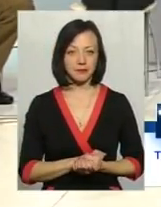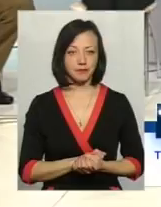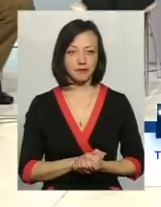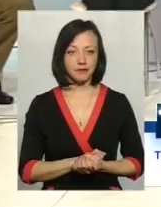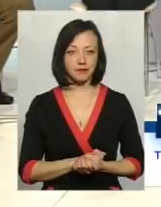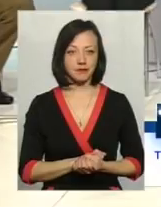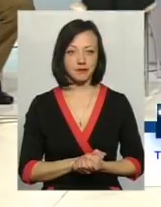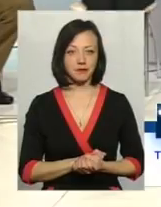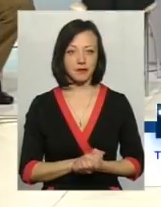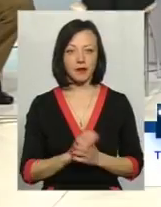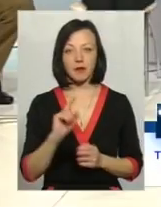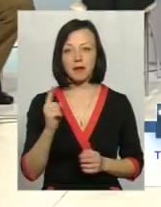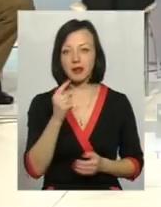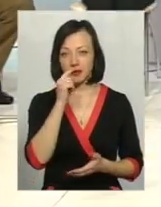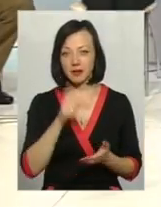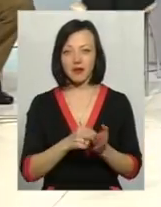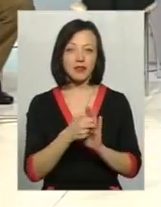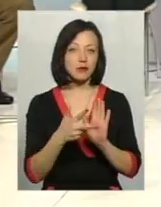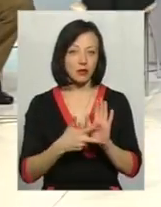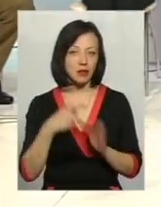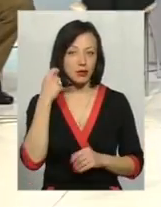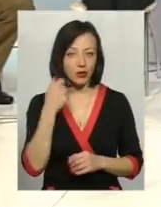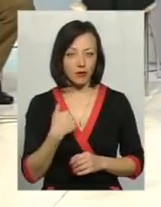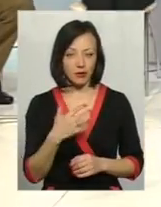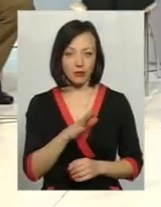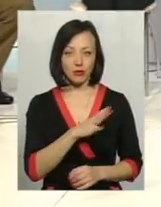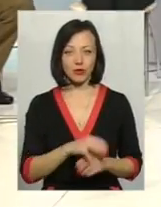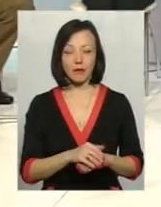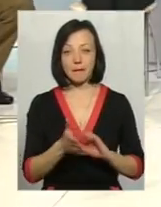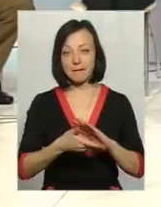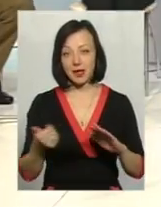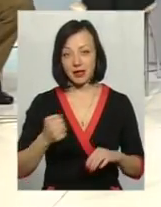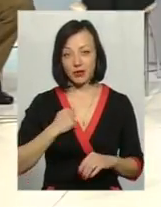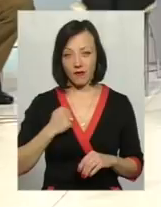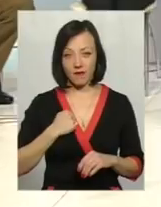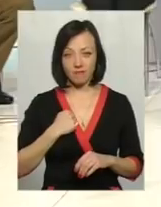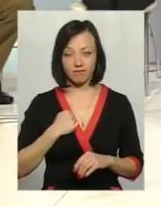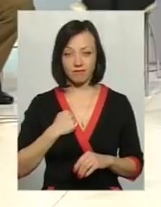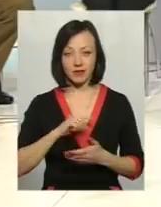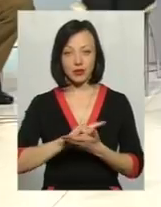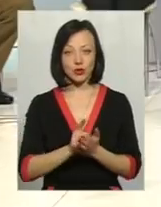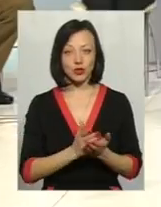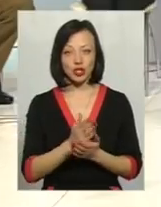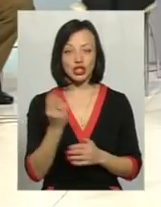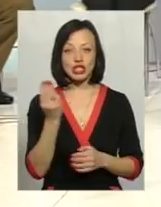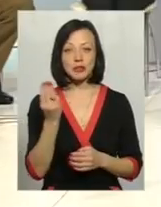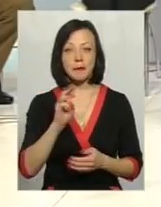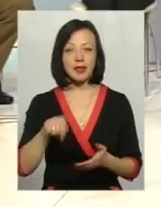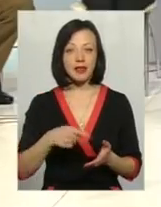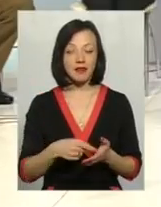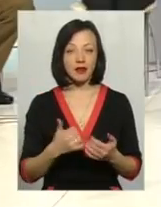Перше, як я попав, це 18 років, призов. З Шепетівки нас